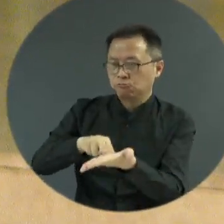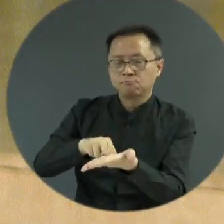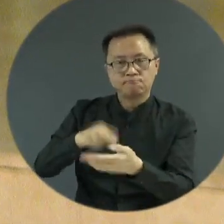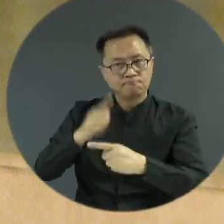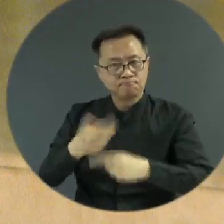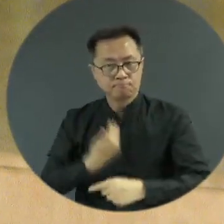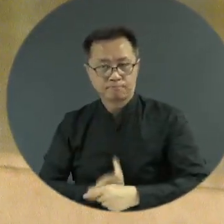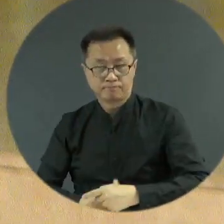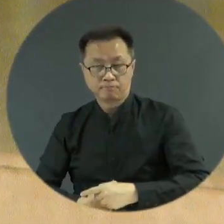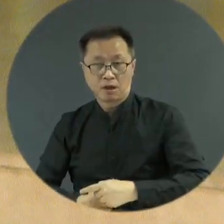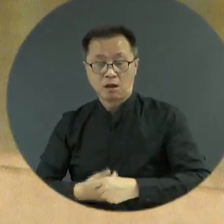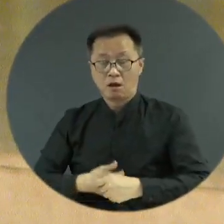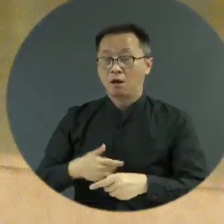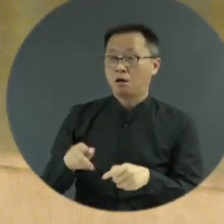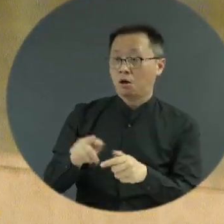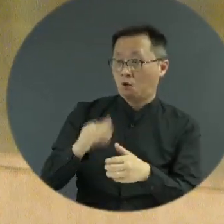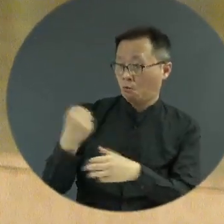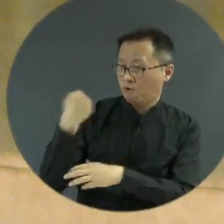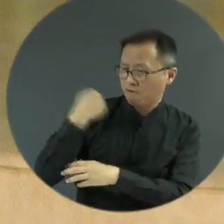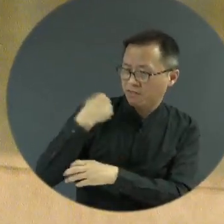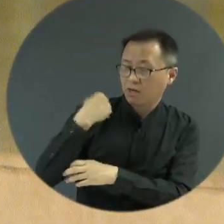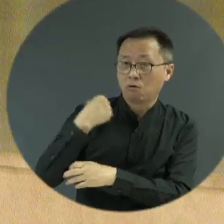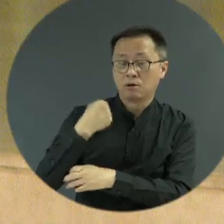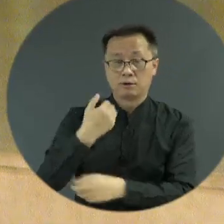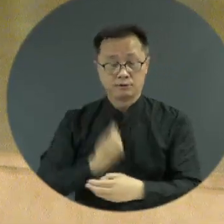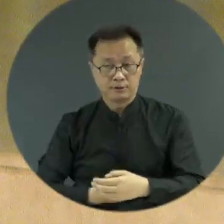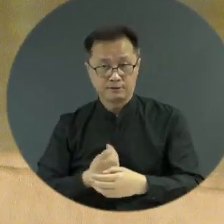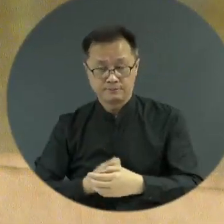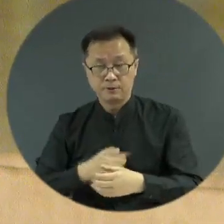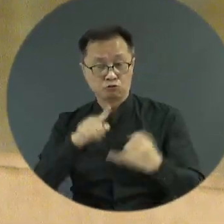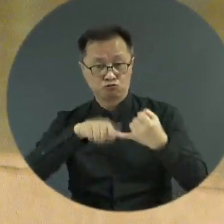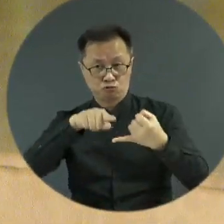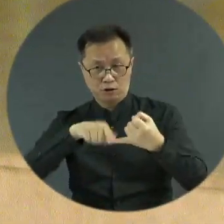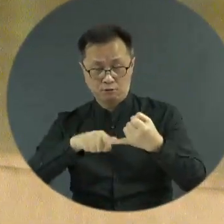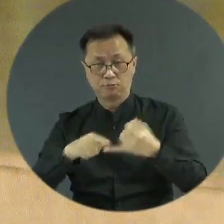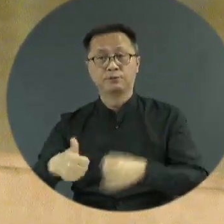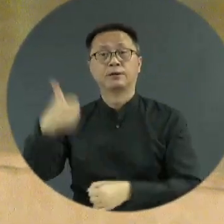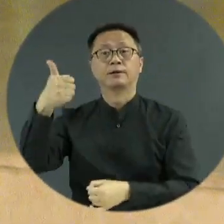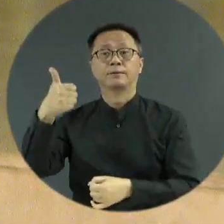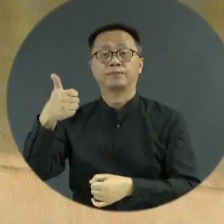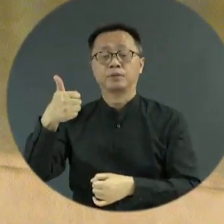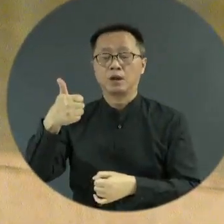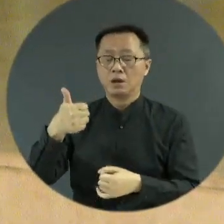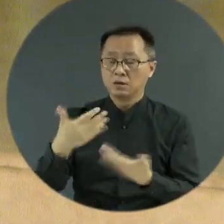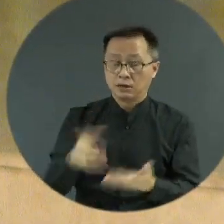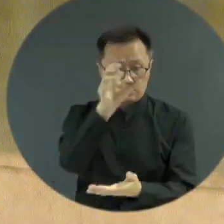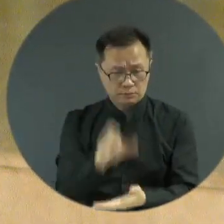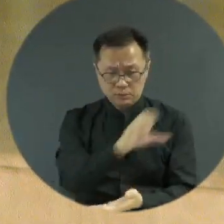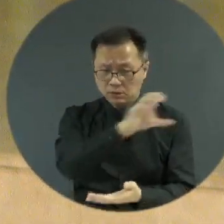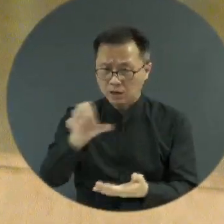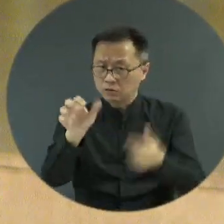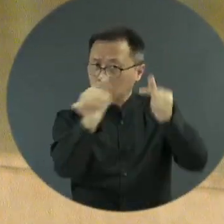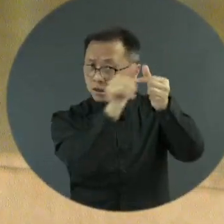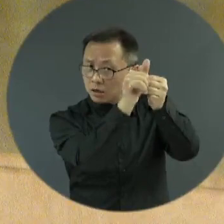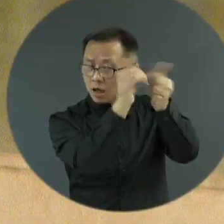们知道自己是为了奋斗的正义终于都会胜利的。而十字架上的基督就